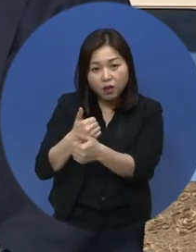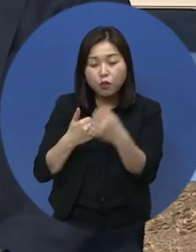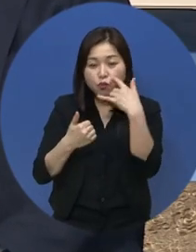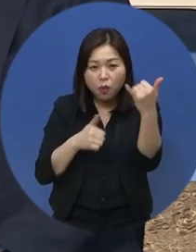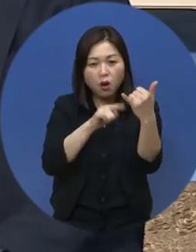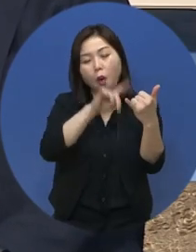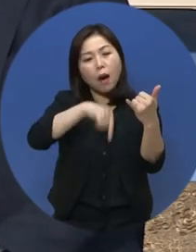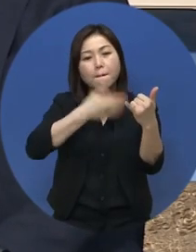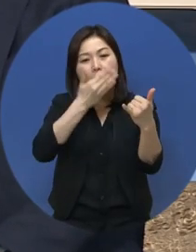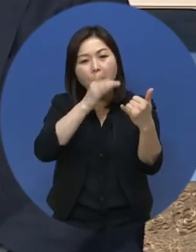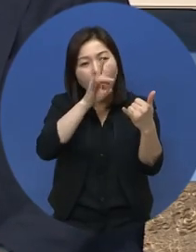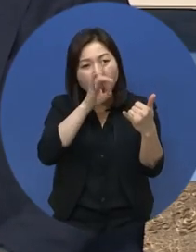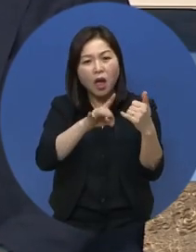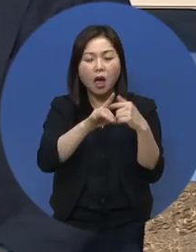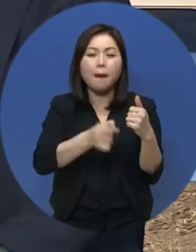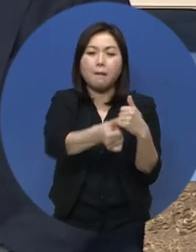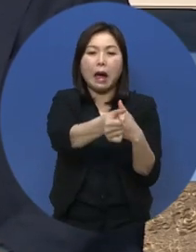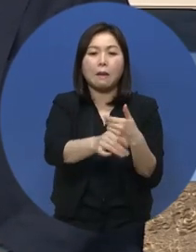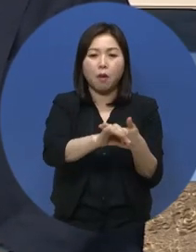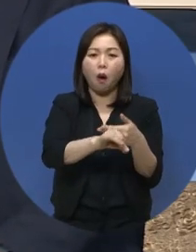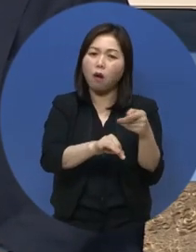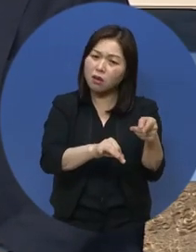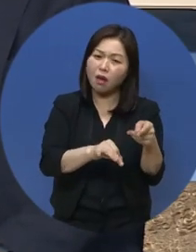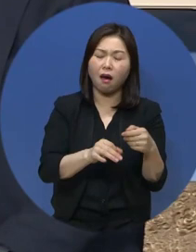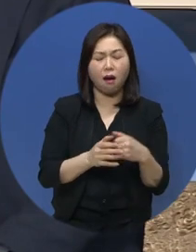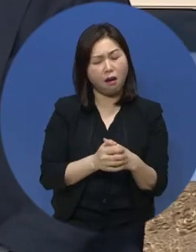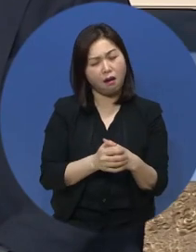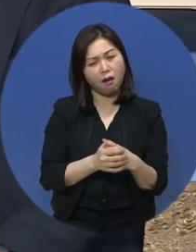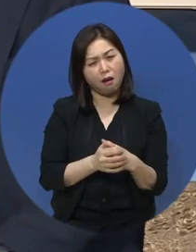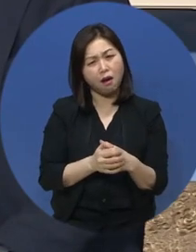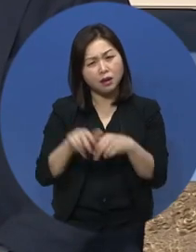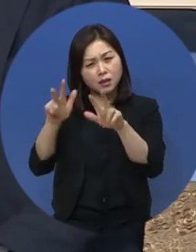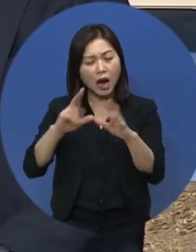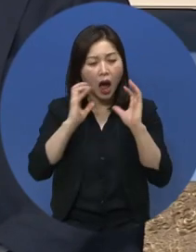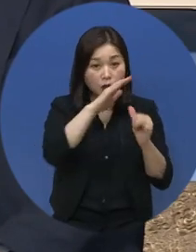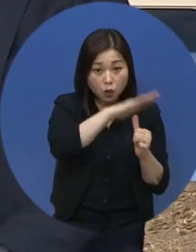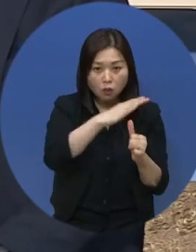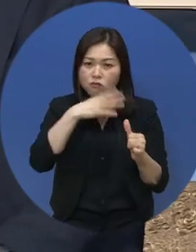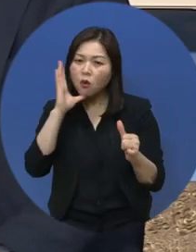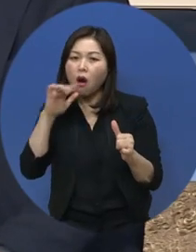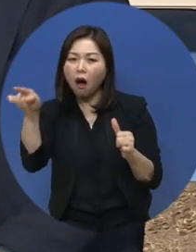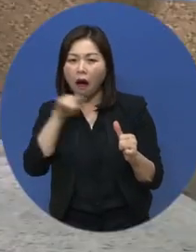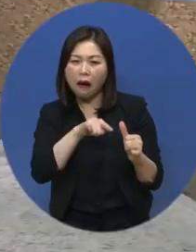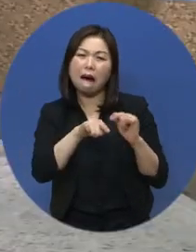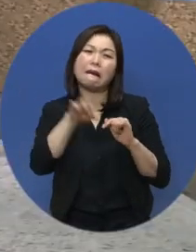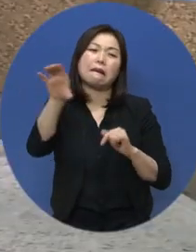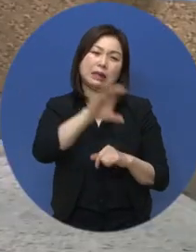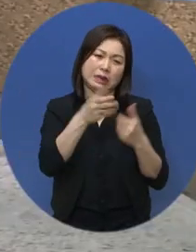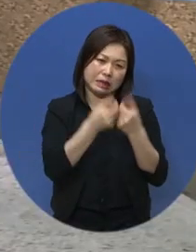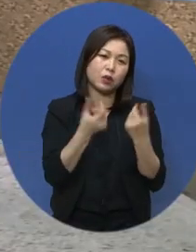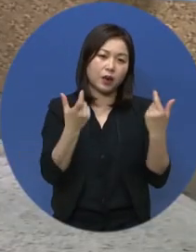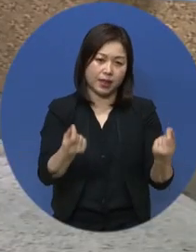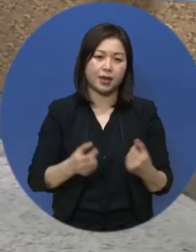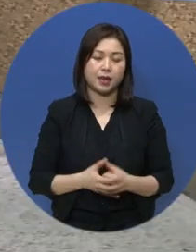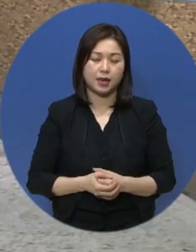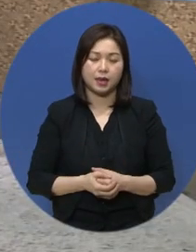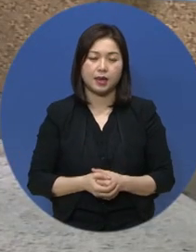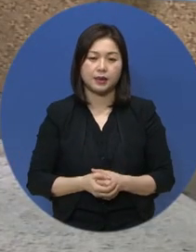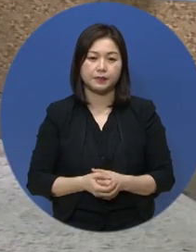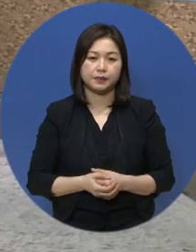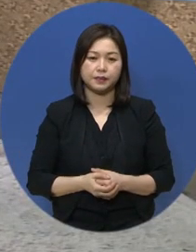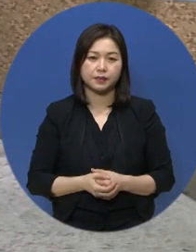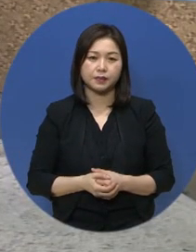갈 수 없습니다 하면은 그거 딱 지금 그 네네네. 모양이잖아요. 그런 현상입니다. 아,